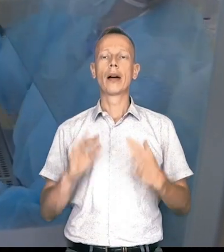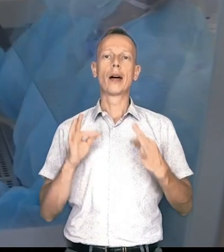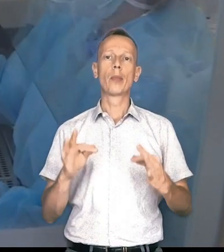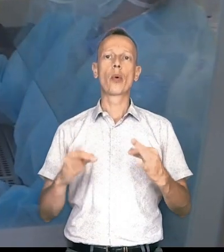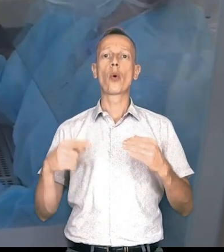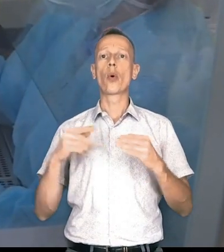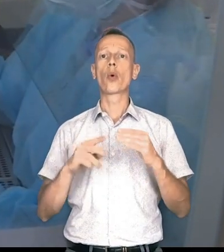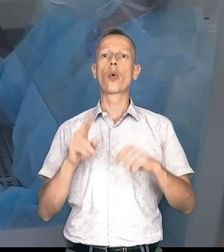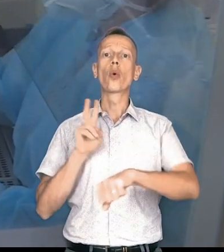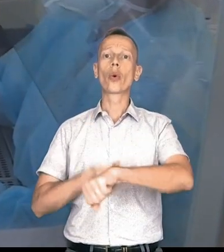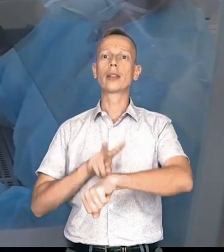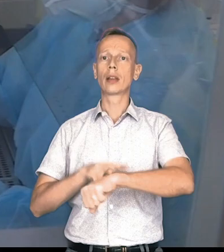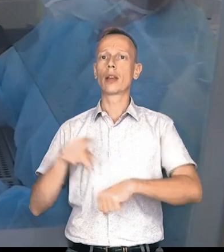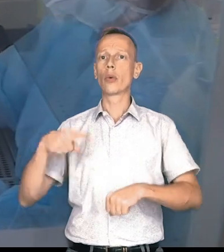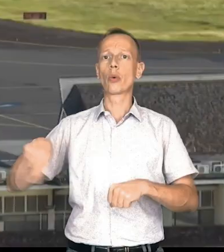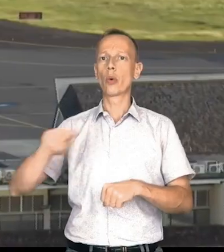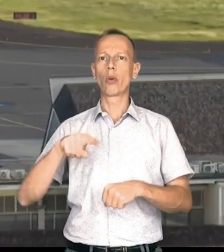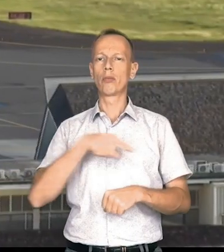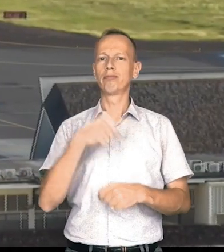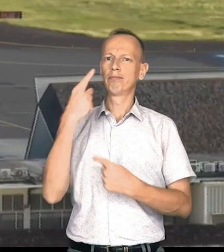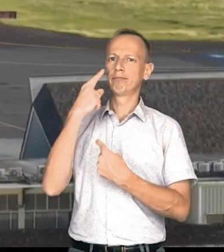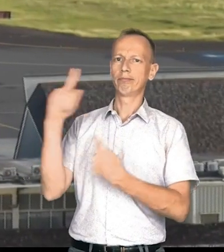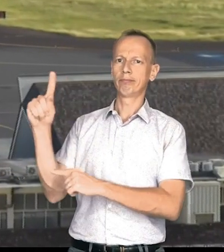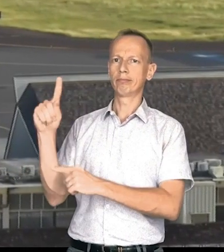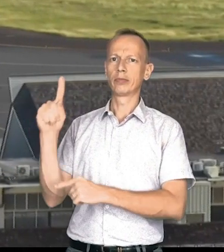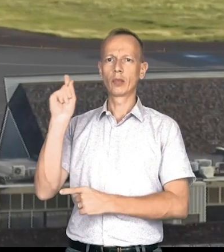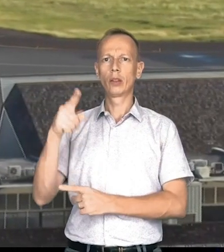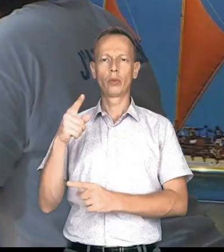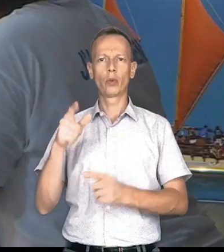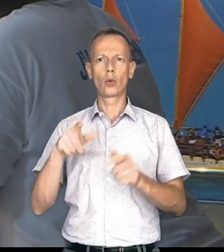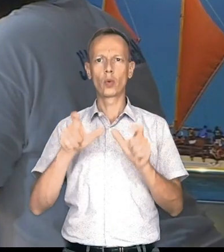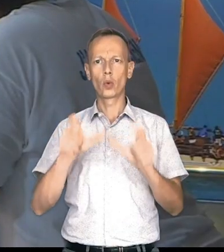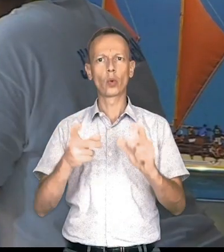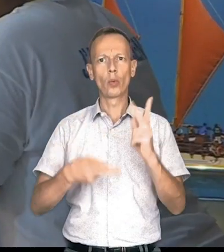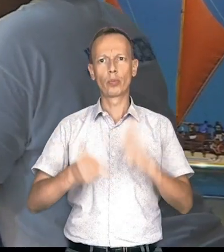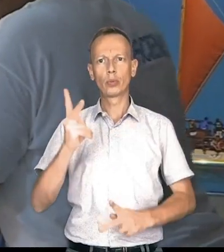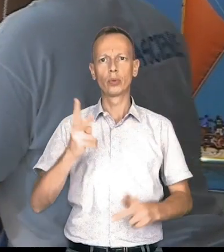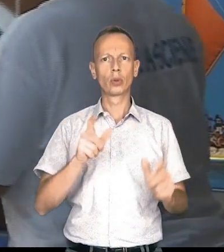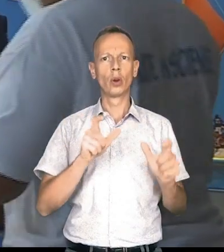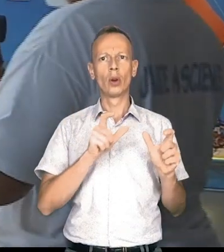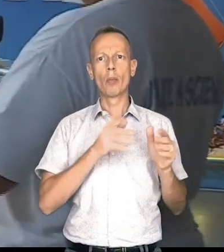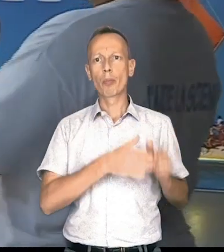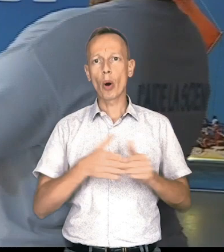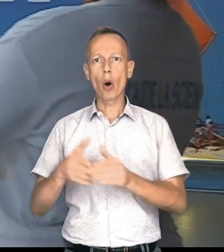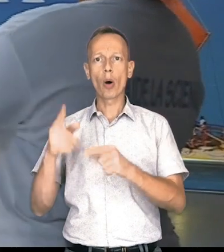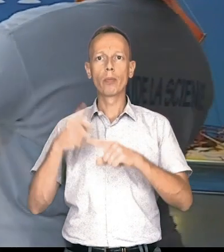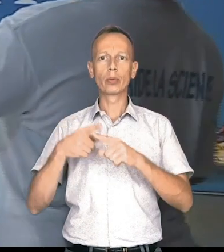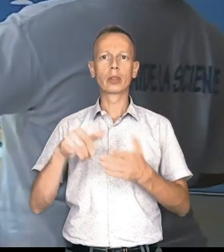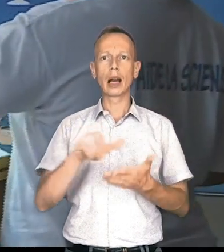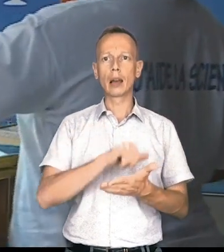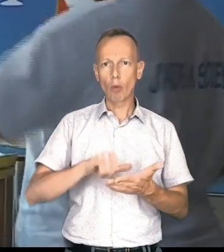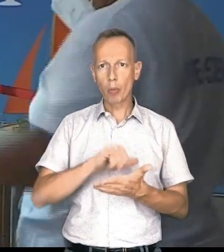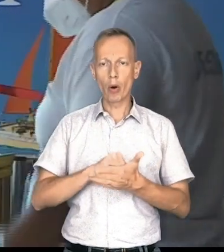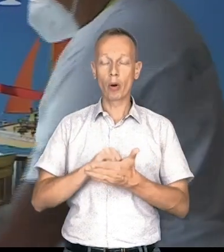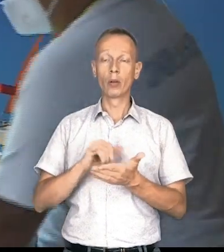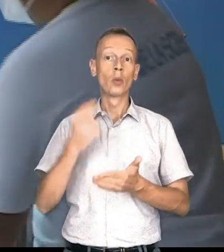point de la question sanitaire, eh bien, c'est la volonté des autorités, suite à la demande de l'intersyndicale, de renforcer les contrôles